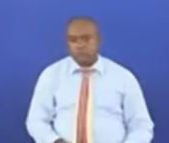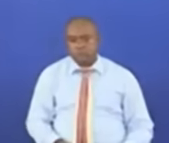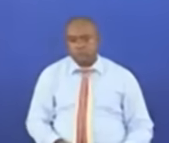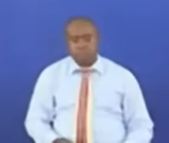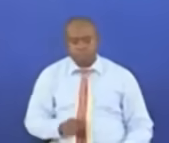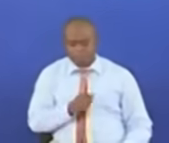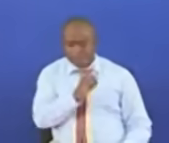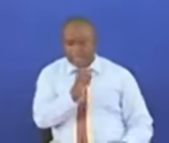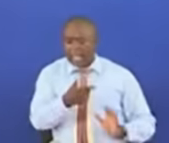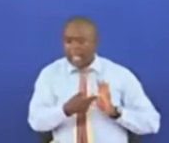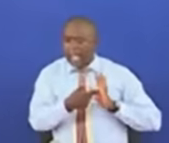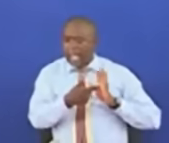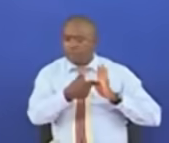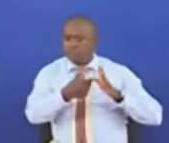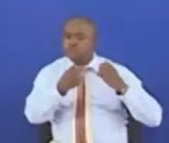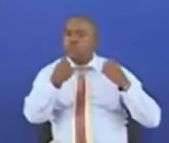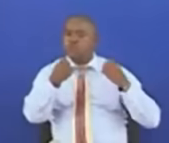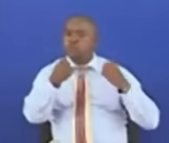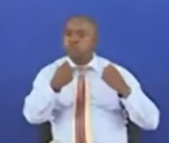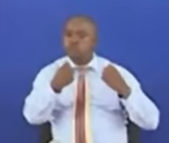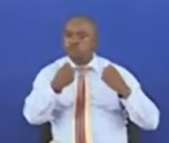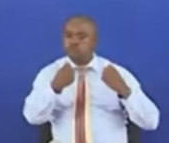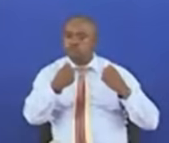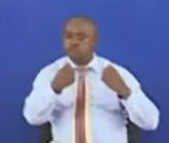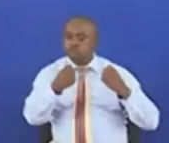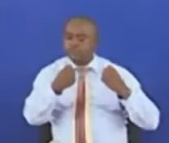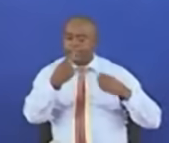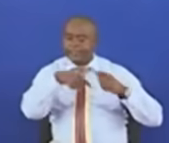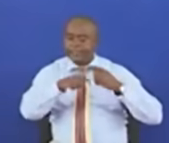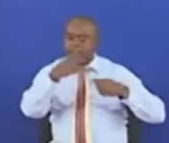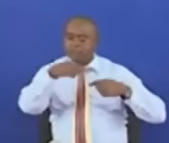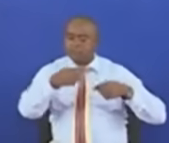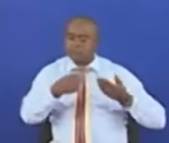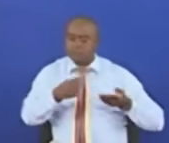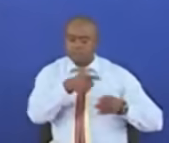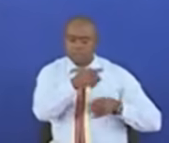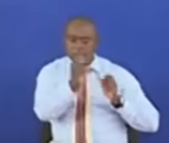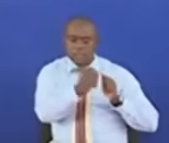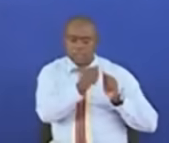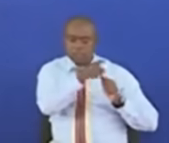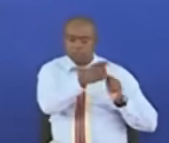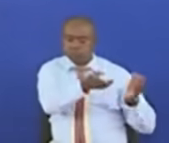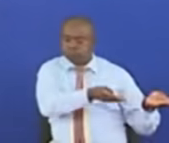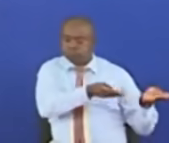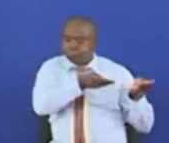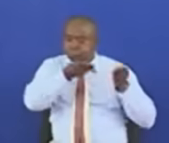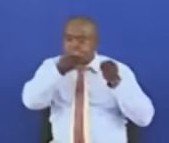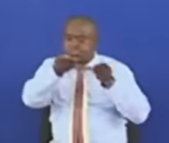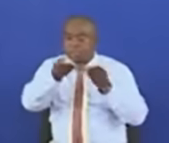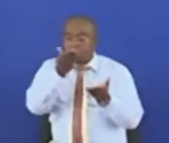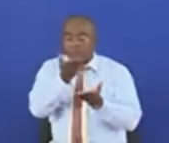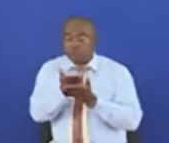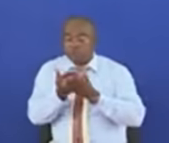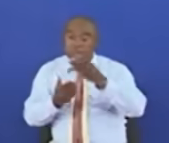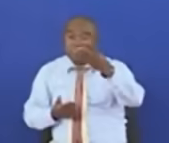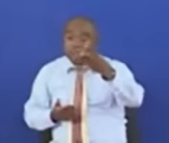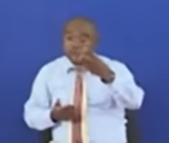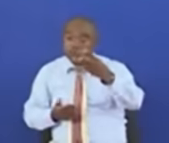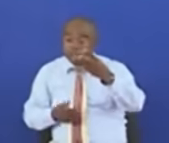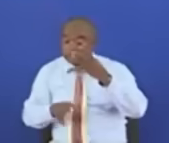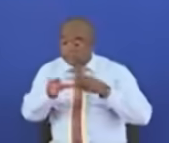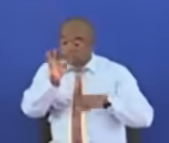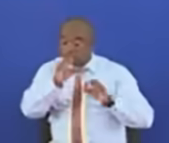uthubutu wake na utashi wake wa kisiasa wa kulileta jambo hili la miswada hii mitatu ya uchaguzi,